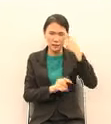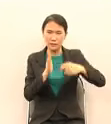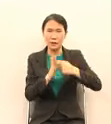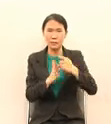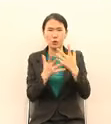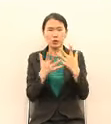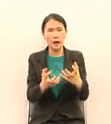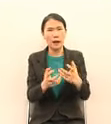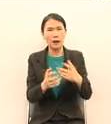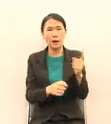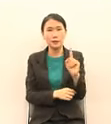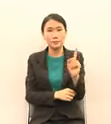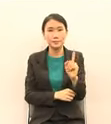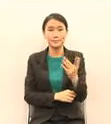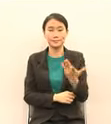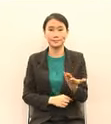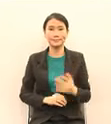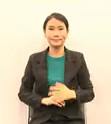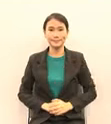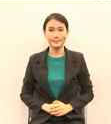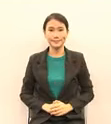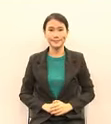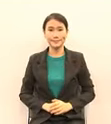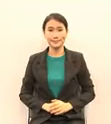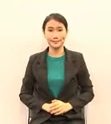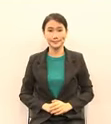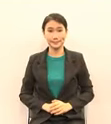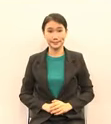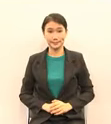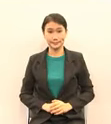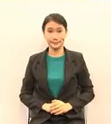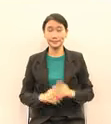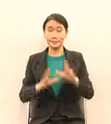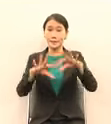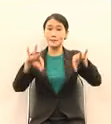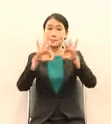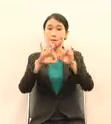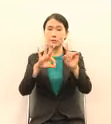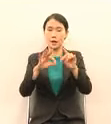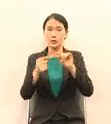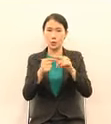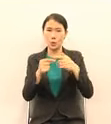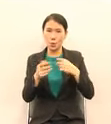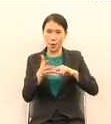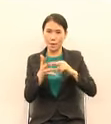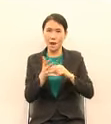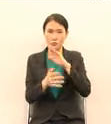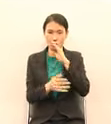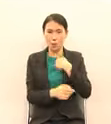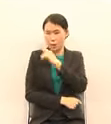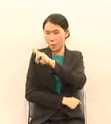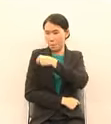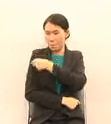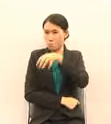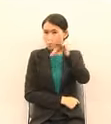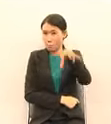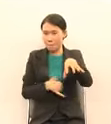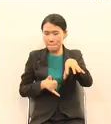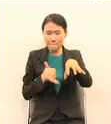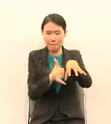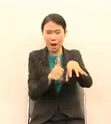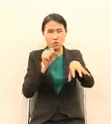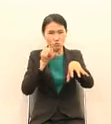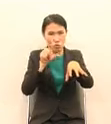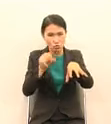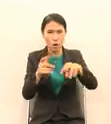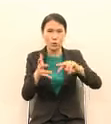ที่หนักอะค่ะ ครับก็อย่างที่ว่าสำคัญที่สุดก็คือการวินิจฉัยเร็วใช่ไหมฮะวินิจฉัยเร็วก็สามาร